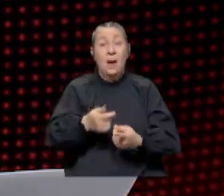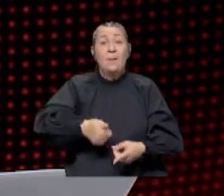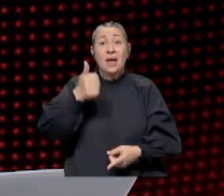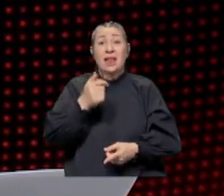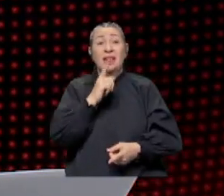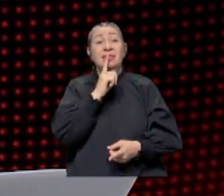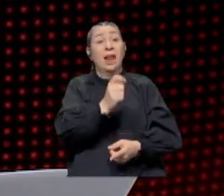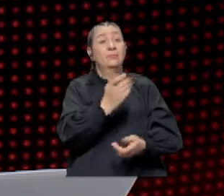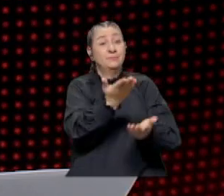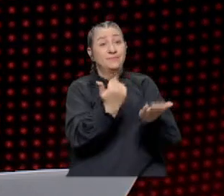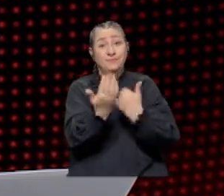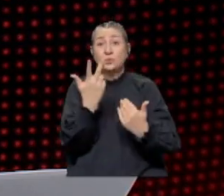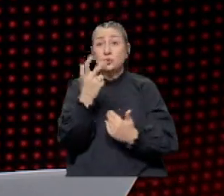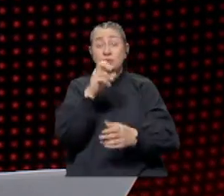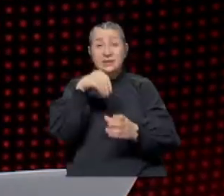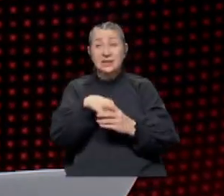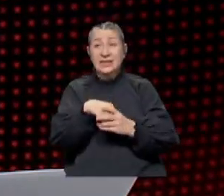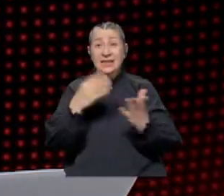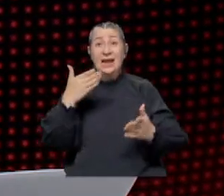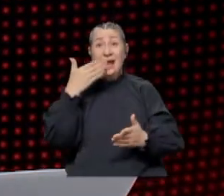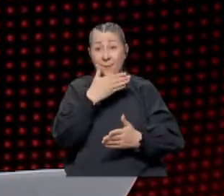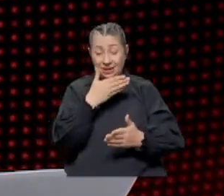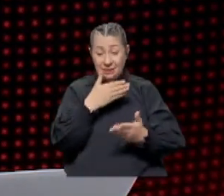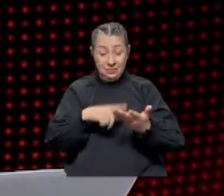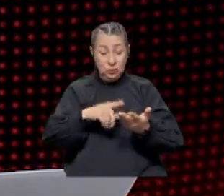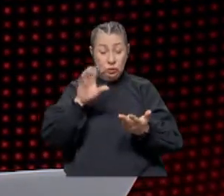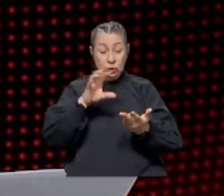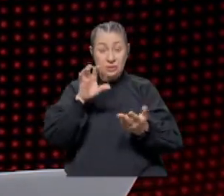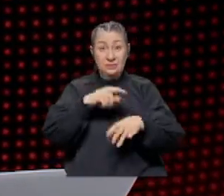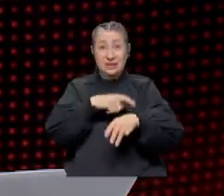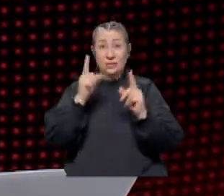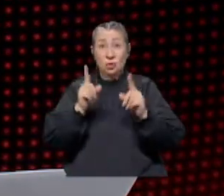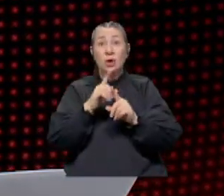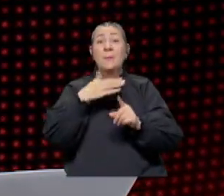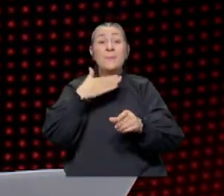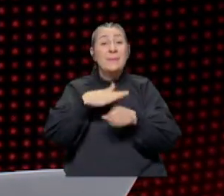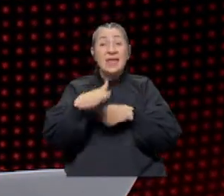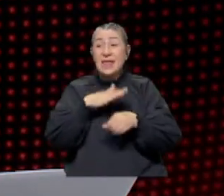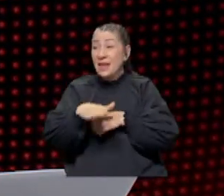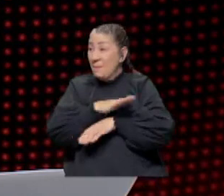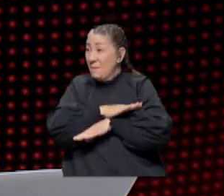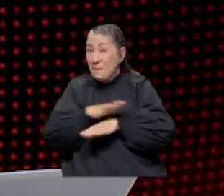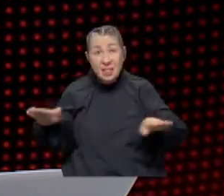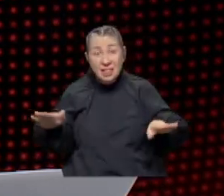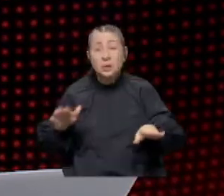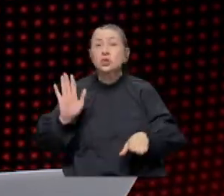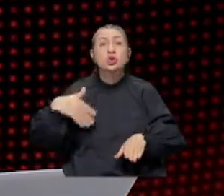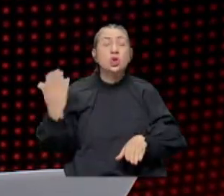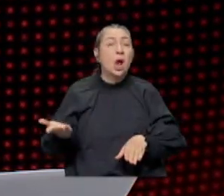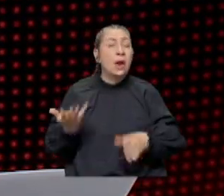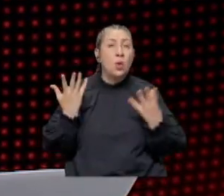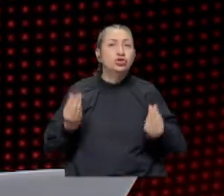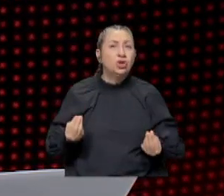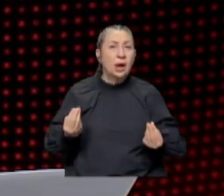Bakanın talep ettiği gibi 3 ay içinde yani Ramazan ayı ve turizm sezonu kesilebilecek hayvanlar kesildiğinde ya sonrasında